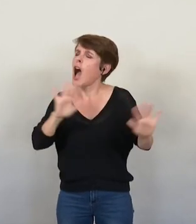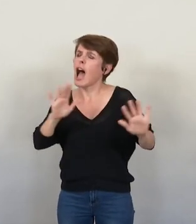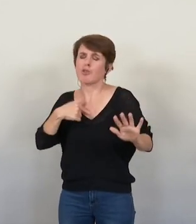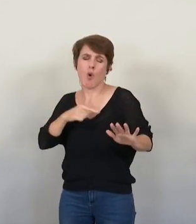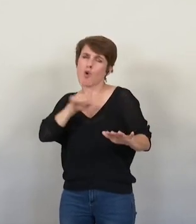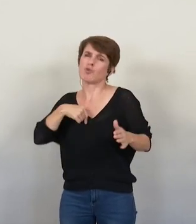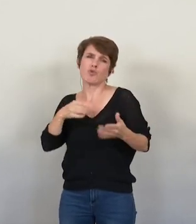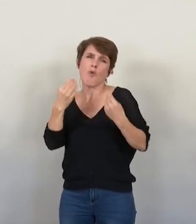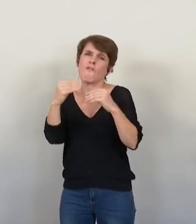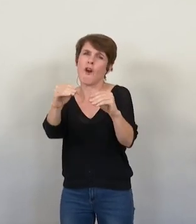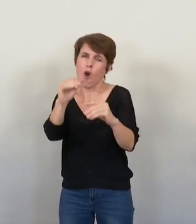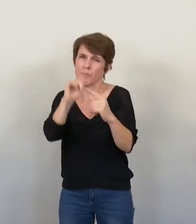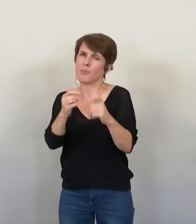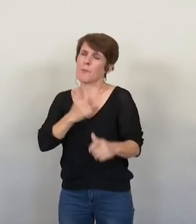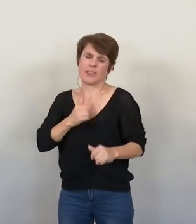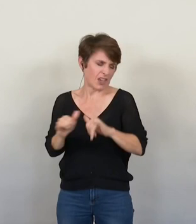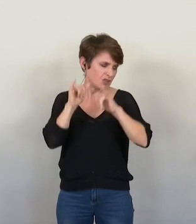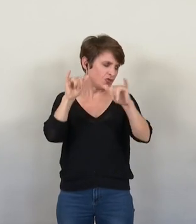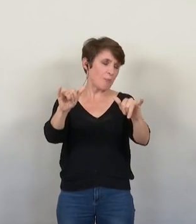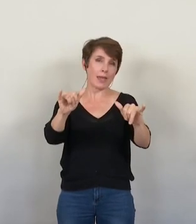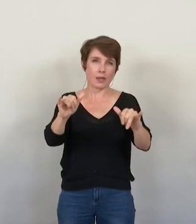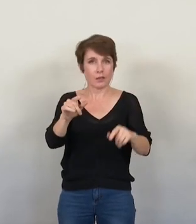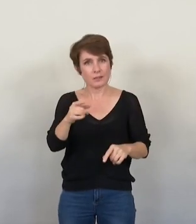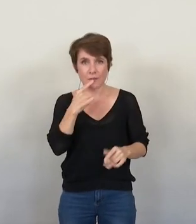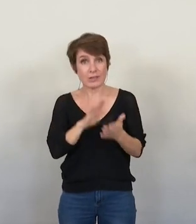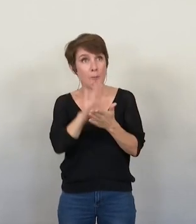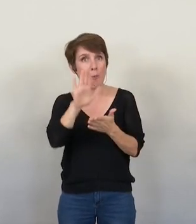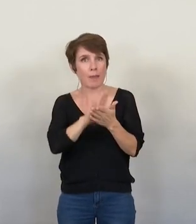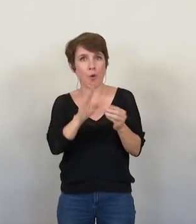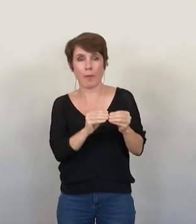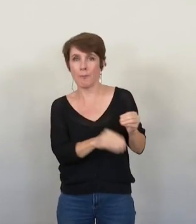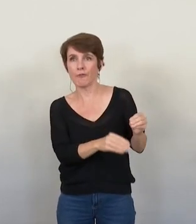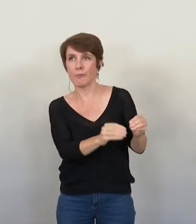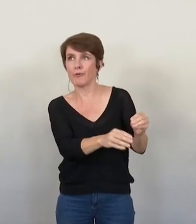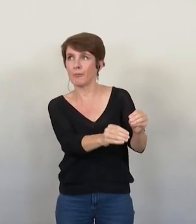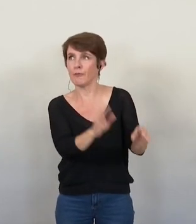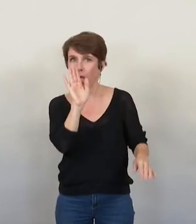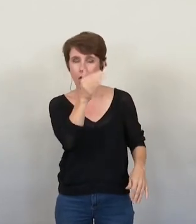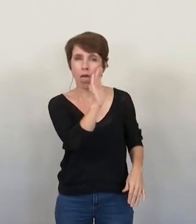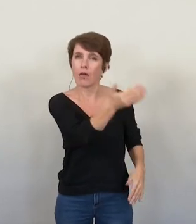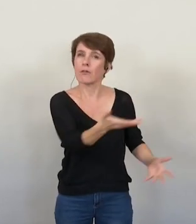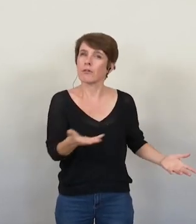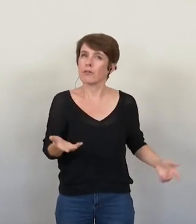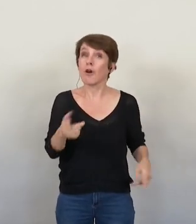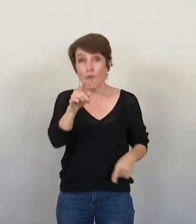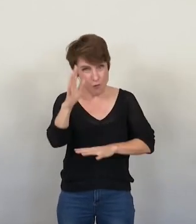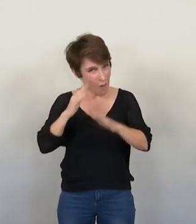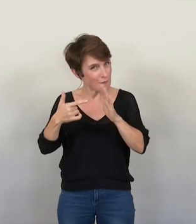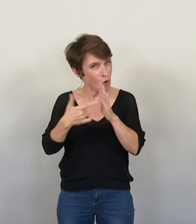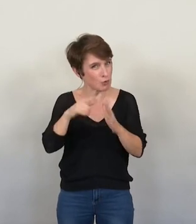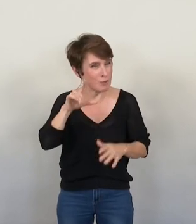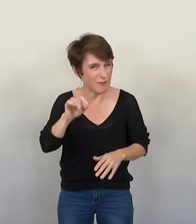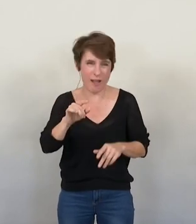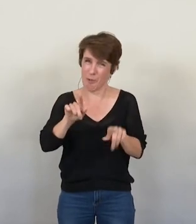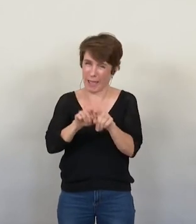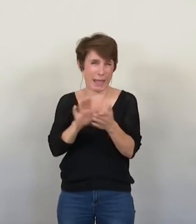des promesses durant ce débat c'était d'ailleurs le même débat au cours duquel vous annonciez que non il n'y aurait pas d'augmentation d'impôts à Grenoble entre 2020 et